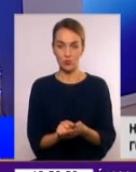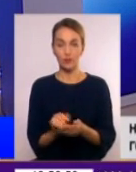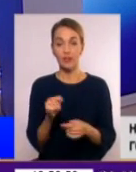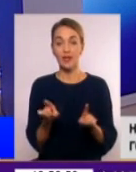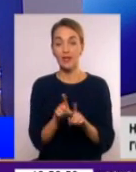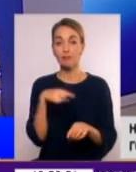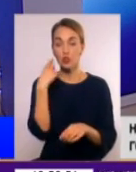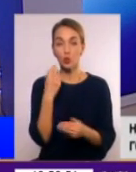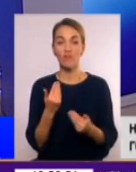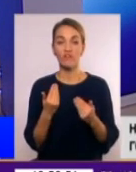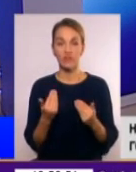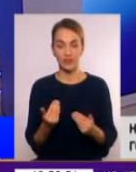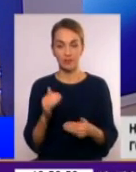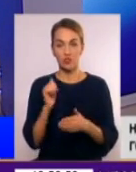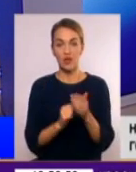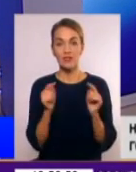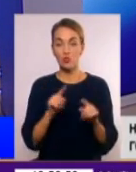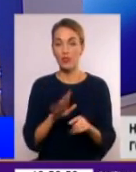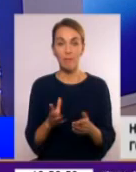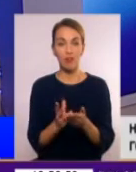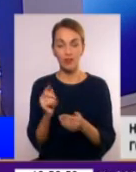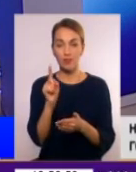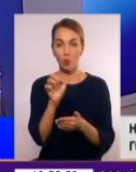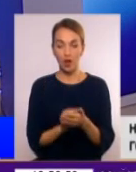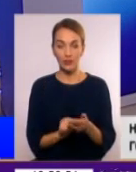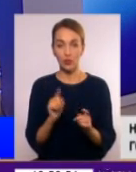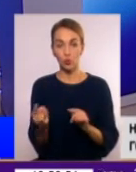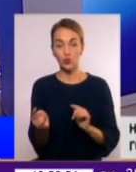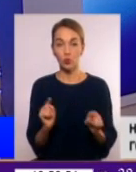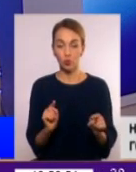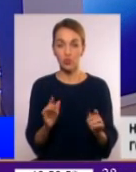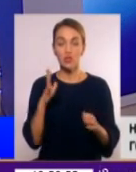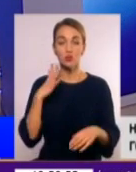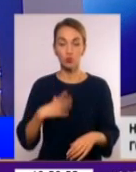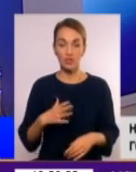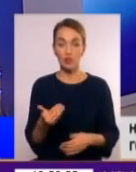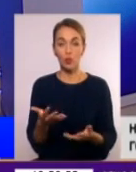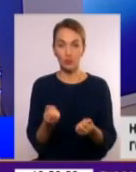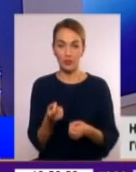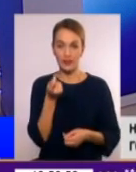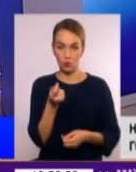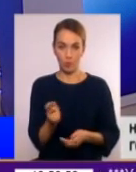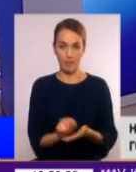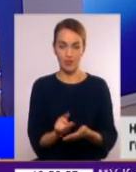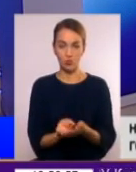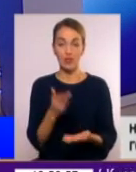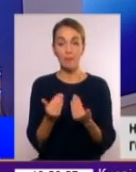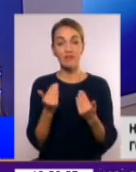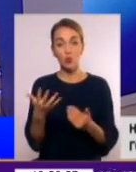таким чином ви, через те, що ви не платите податки тут і тут, ви отримуєте низьку пенсію. Якби